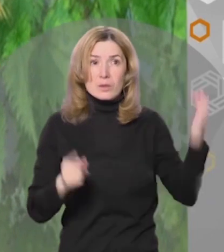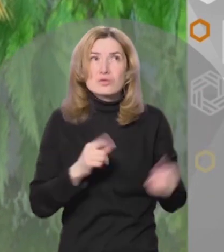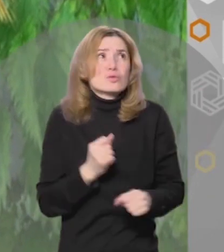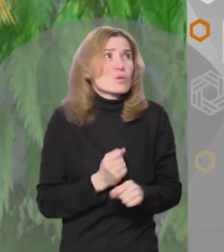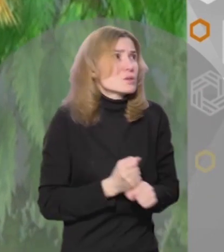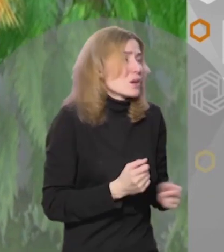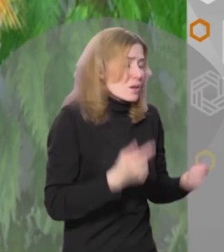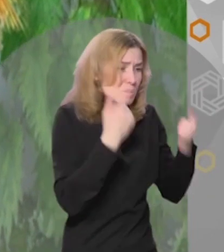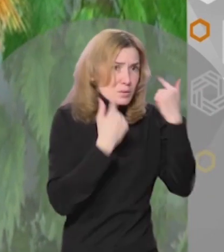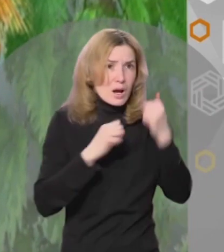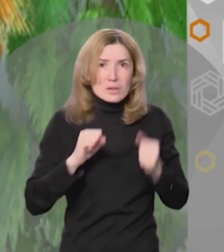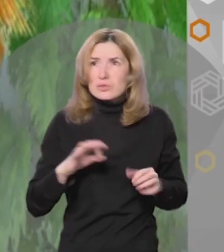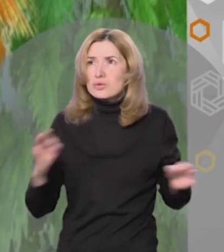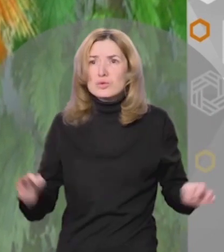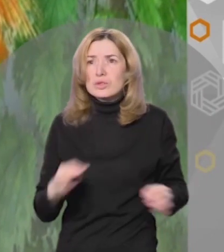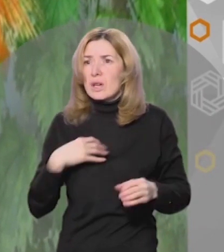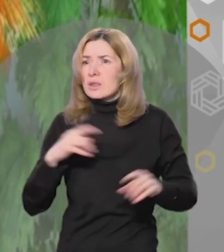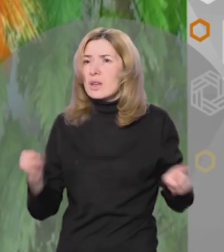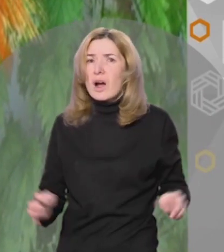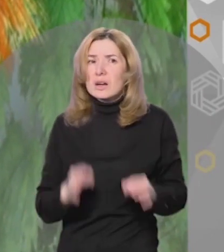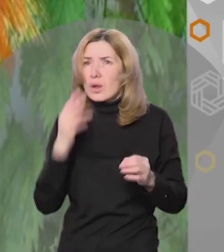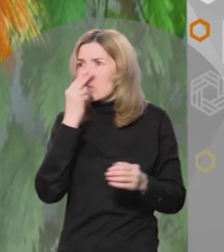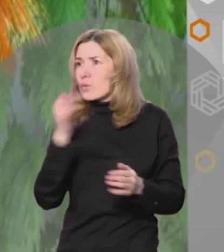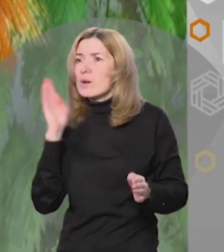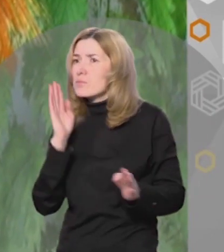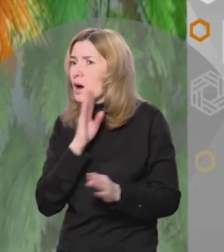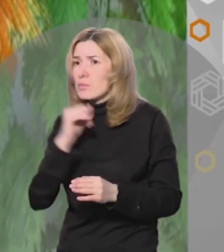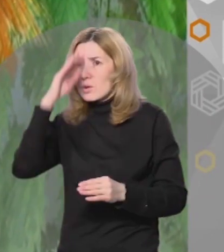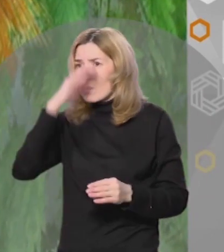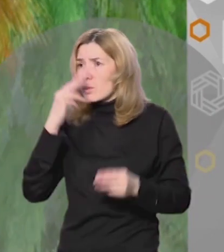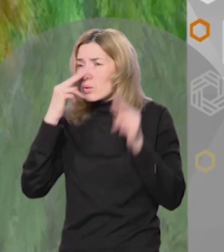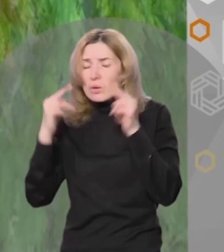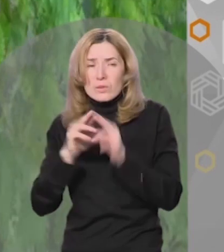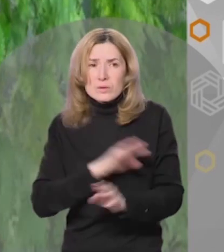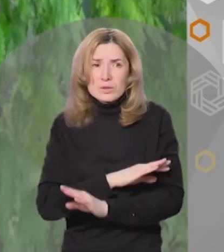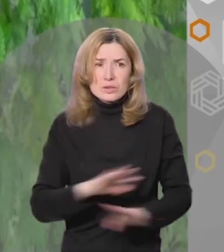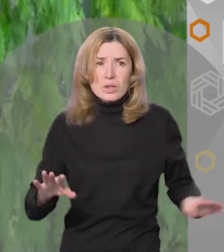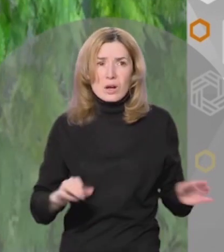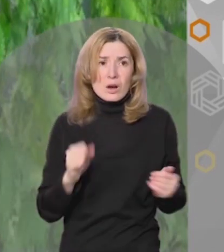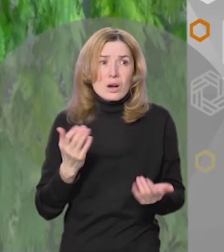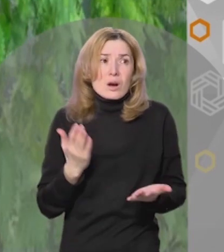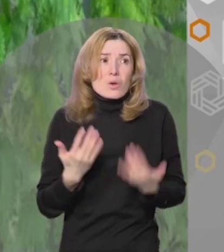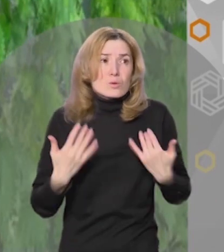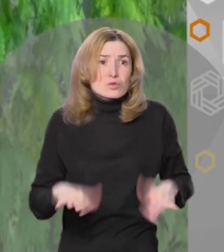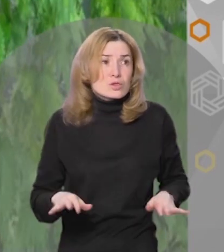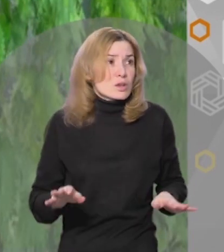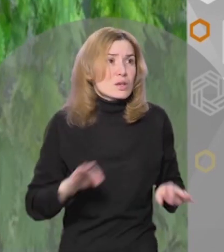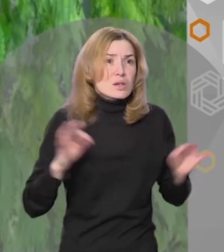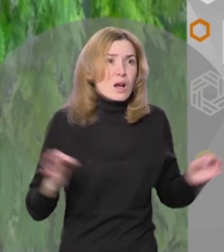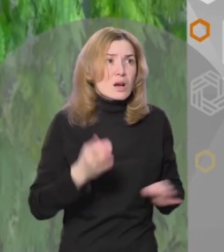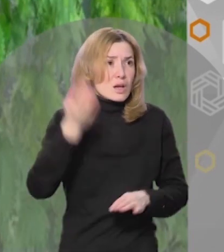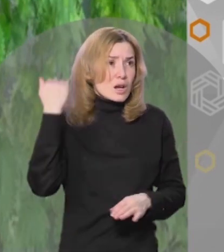же делать? Неужели я больше никогда-никогда не увижу маму и папу? И наш садик уже никогда не